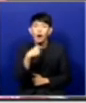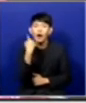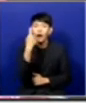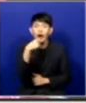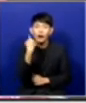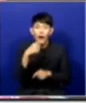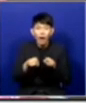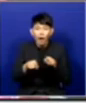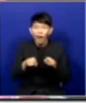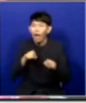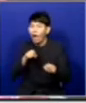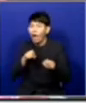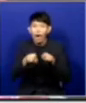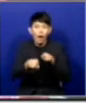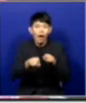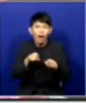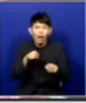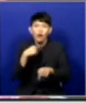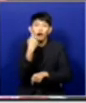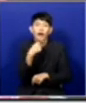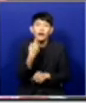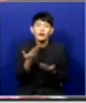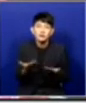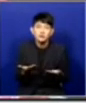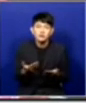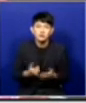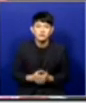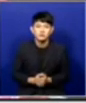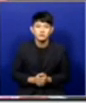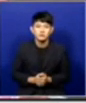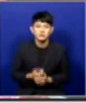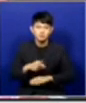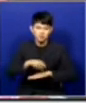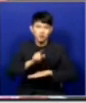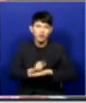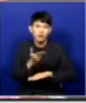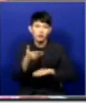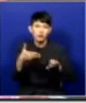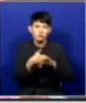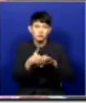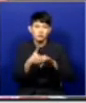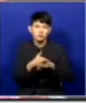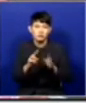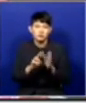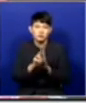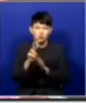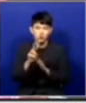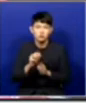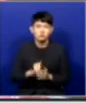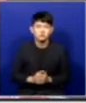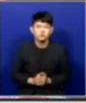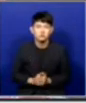างหลังคะท่านประธานคะขอสไลด์แผ่นที่2ด้วยค่ะ